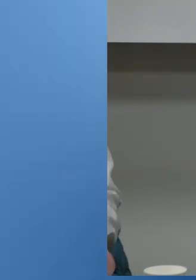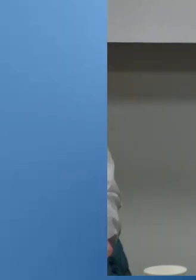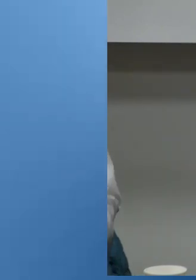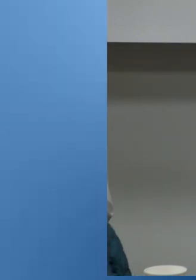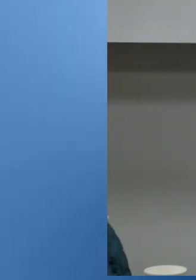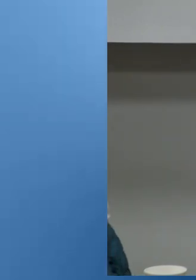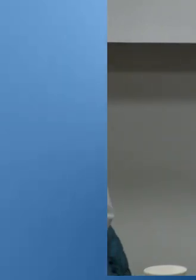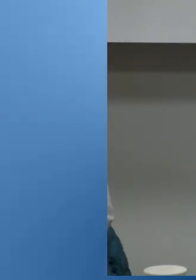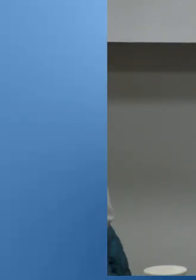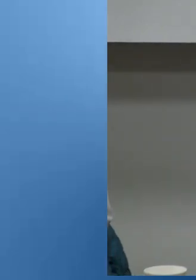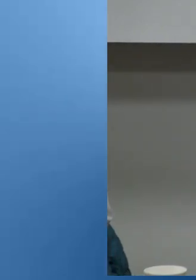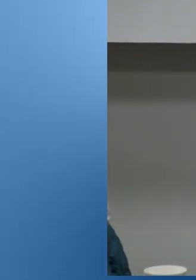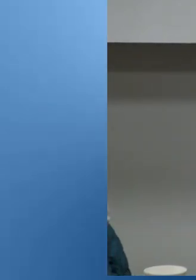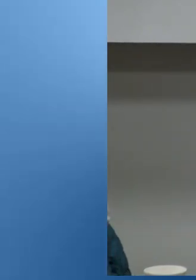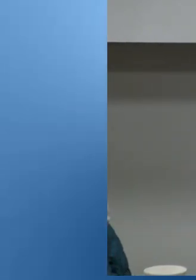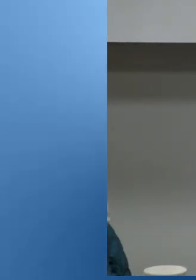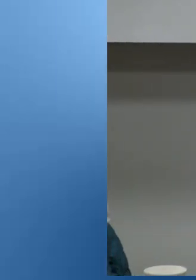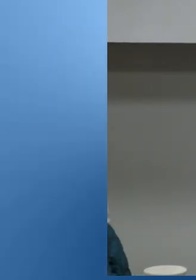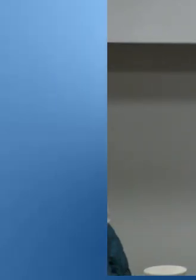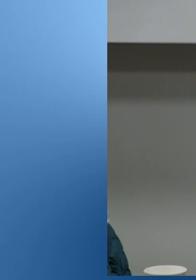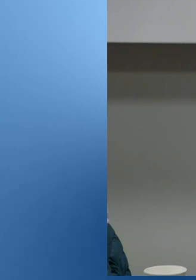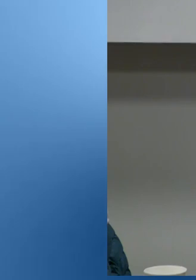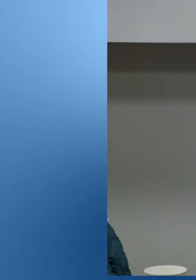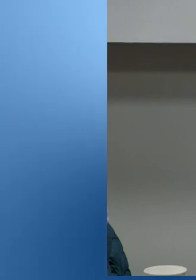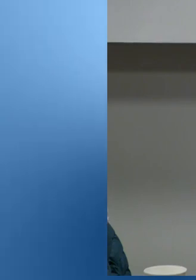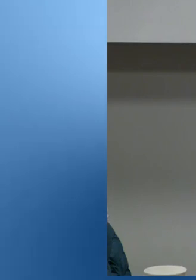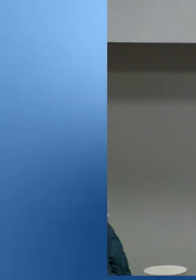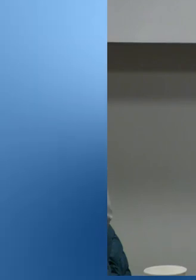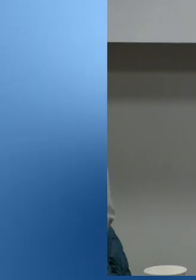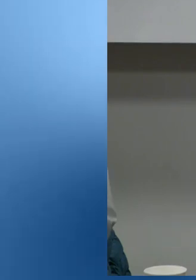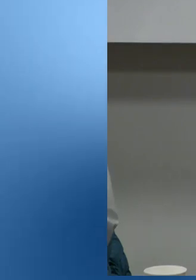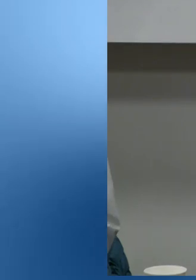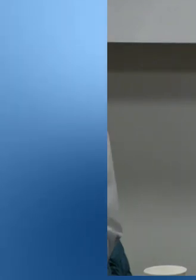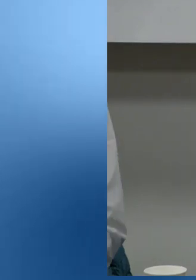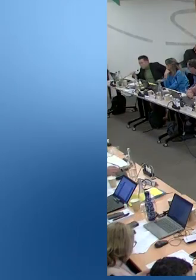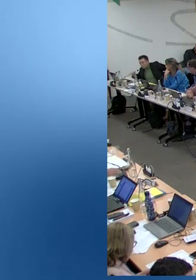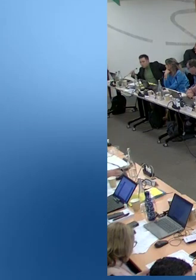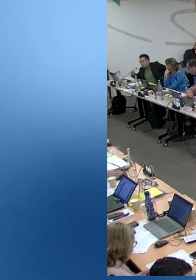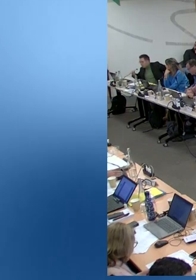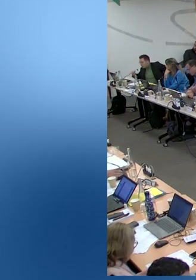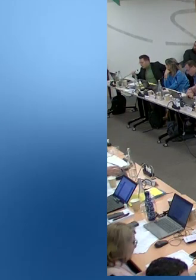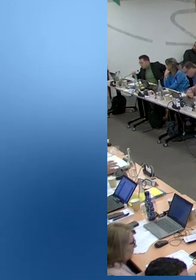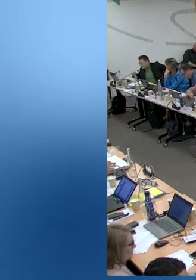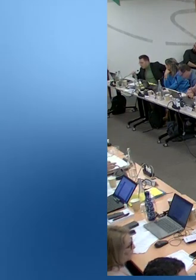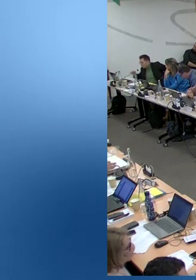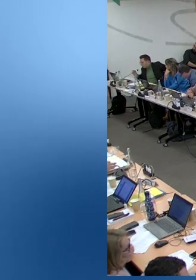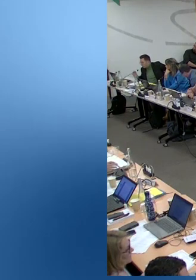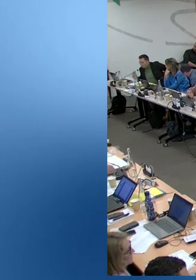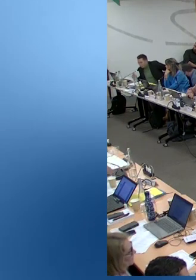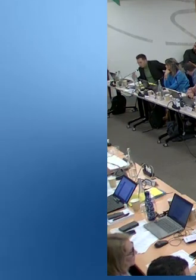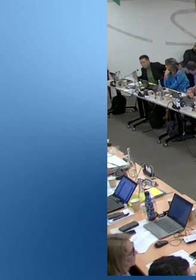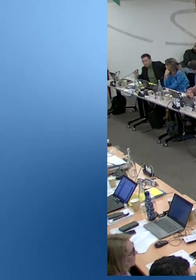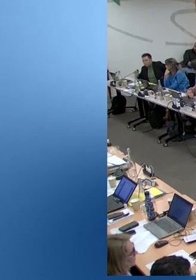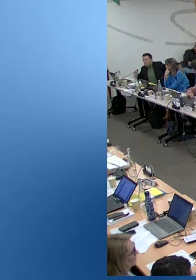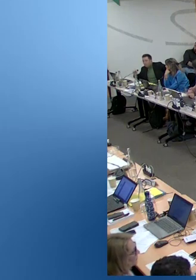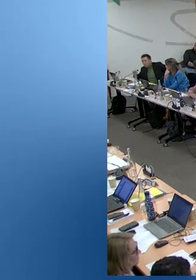francebleleuer et la ville de grandob pour le marché de Noël 2023 Monsieur aloto Merci monsieur le Maire je me permets de cette délibération pour intervenir